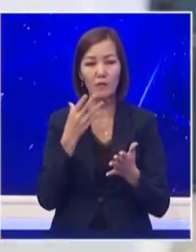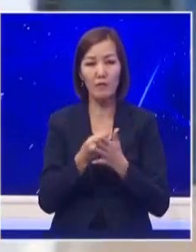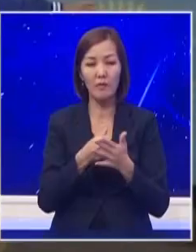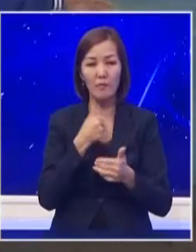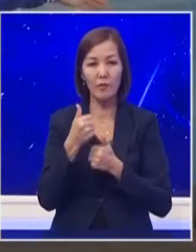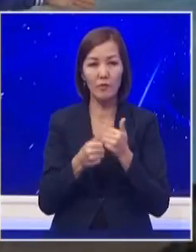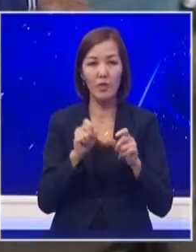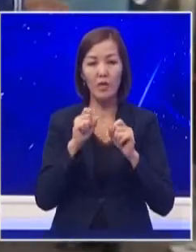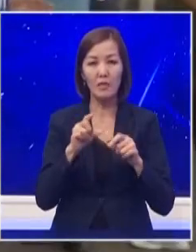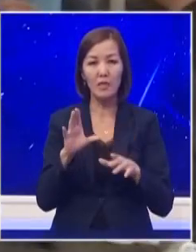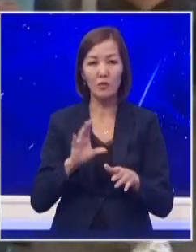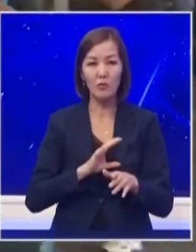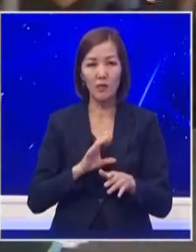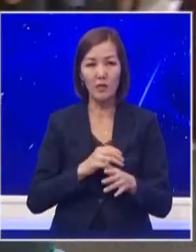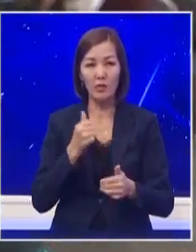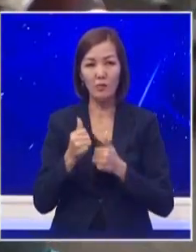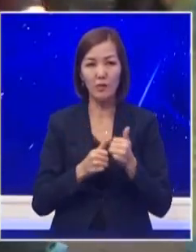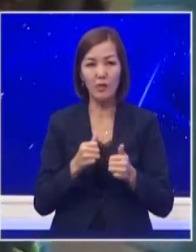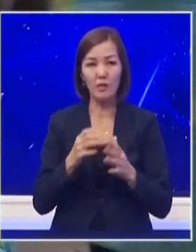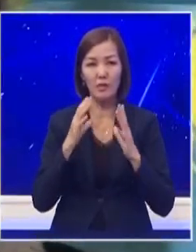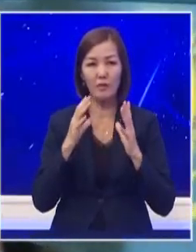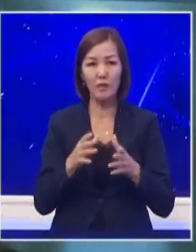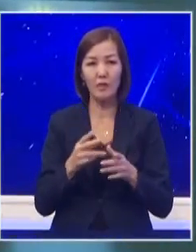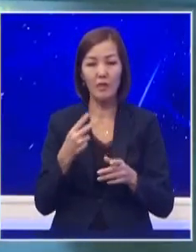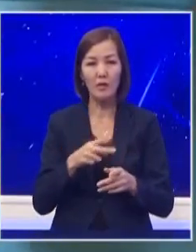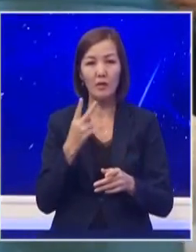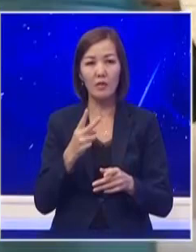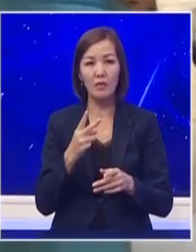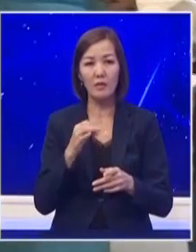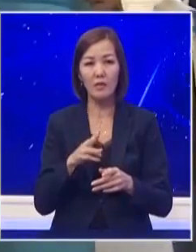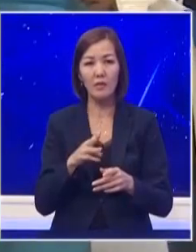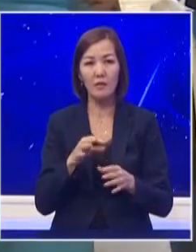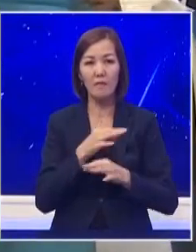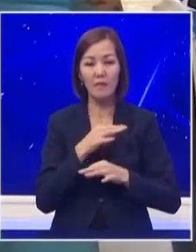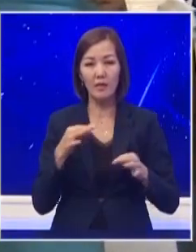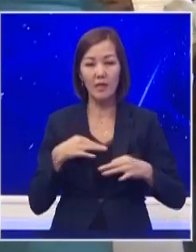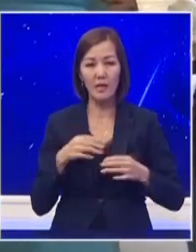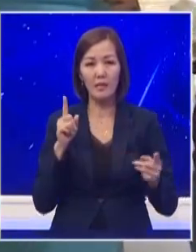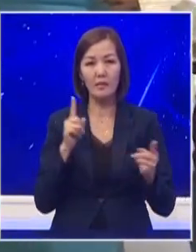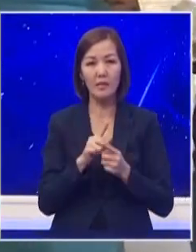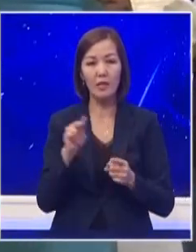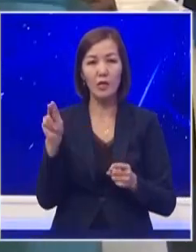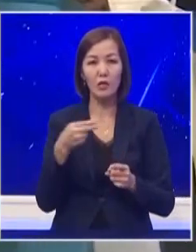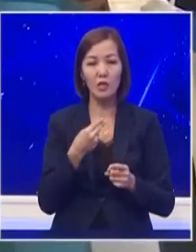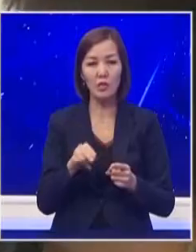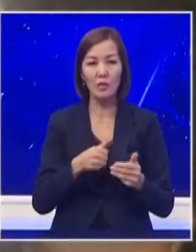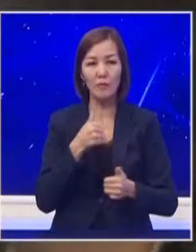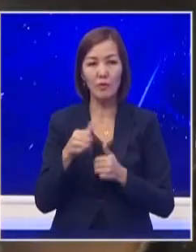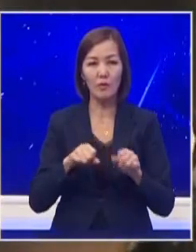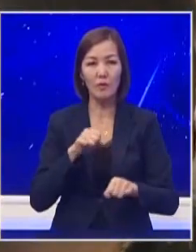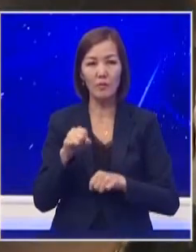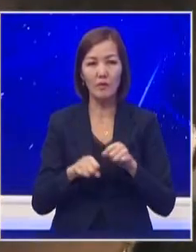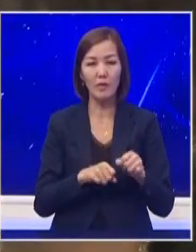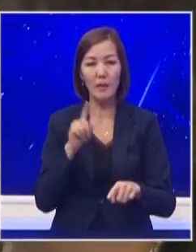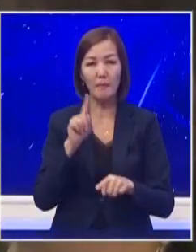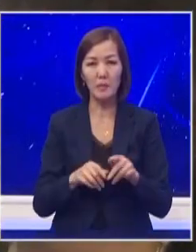карьере и получил золотую медаль чемпионата мира 22-летний спортсмен в финале состязался с чешским гонщиком матиасом вачека